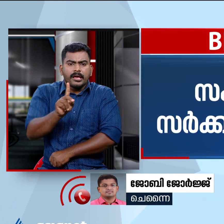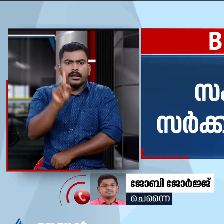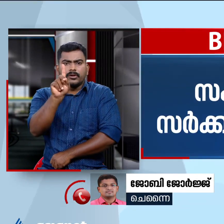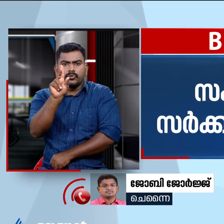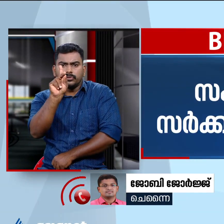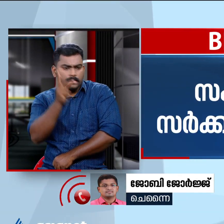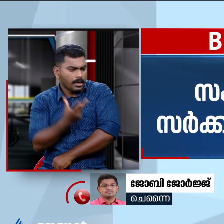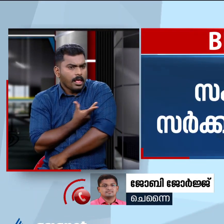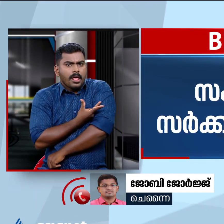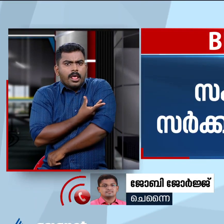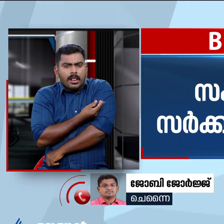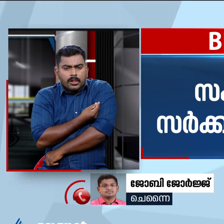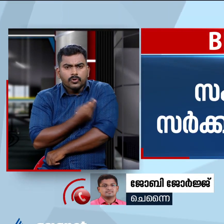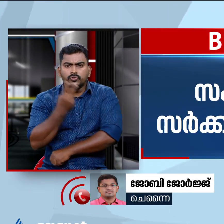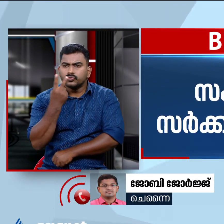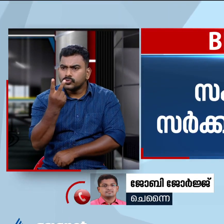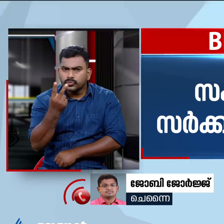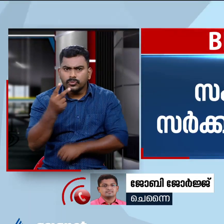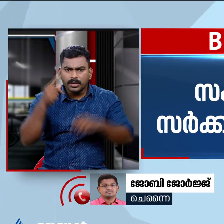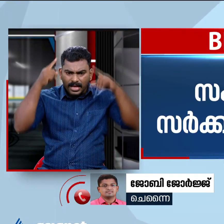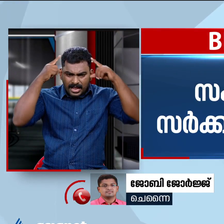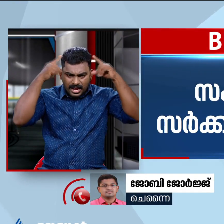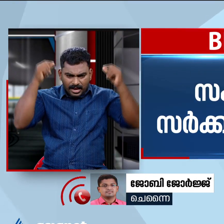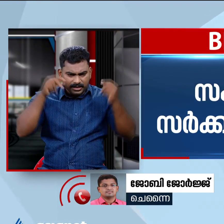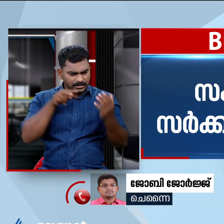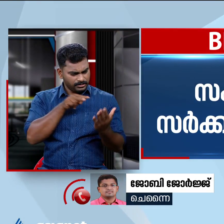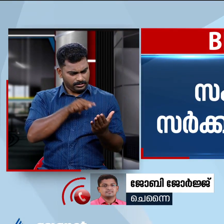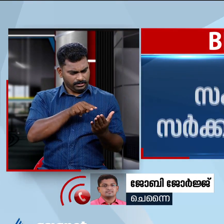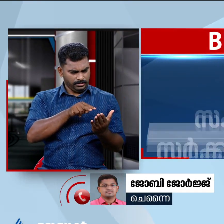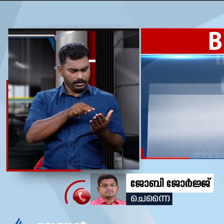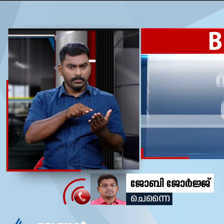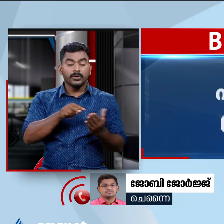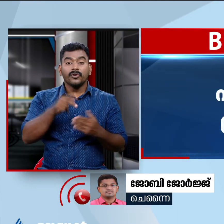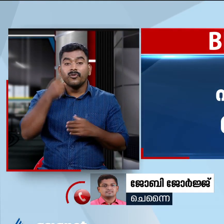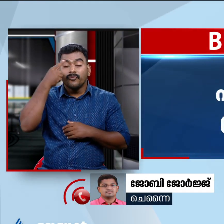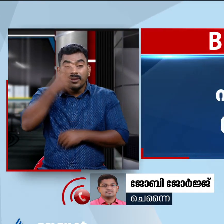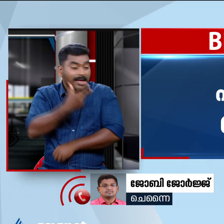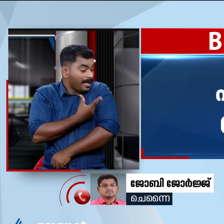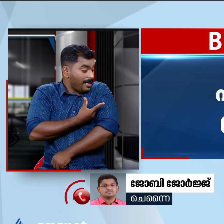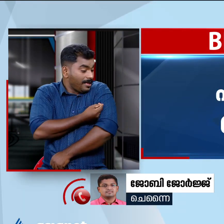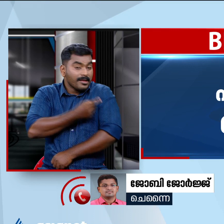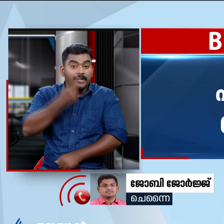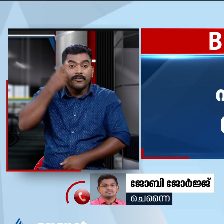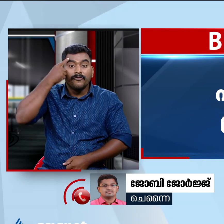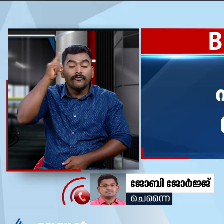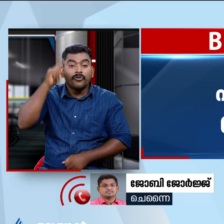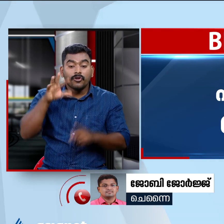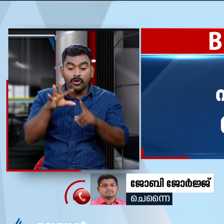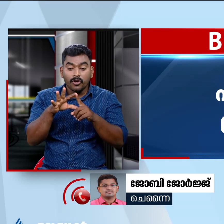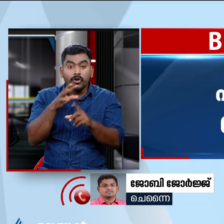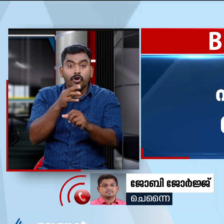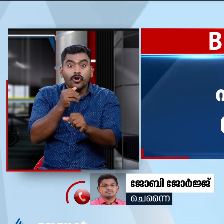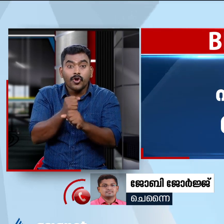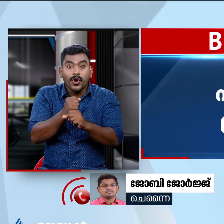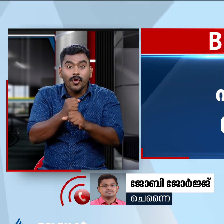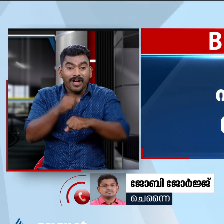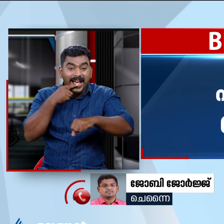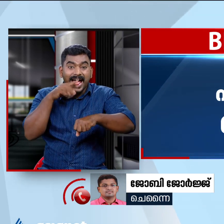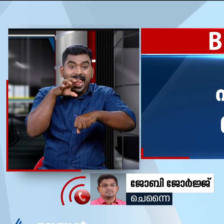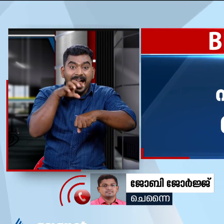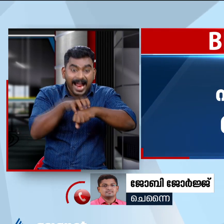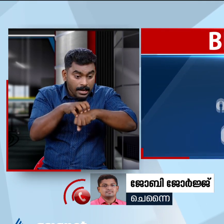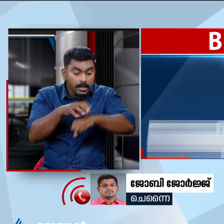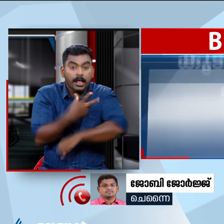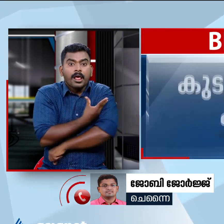മാത്രമേ ഉള്ളല്ലോ എന്ന് പറയുമ്പോൾ, നായ കടിച്ചാൽ 2 കുത്തിവയ്പ്പ് വേണമെന്ന് നിങ്ങൾക്ക് അറിയില്ലേ എന്ന് ഈ നഴ്സ് തിരിച്ചു ചോദിക്കുകയായിരുന്നു. ആ